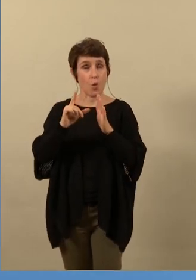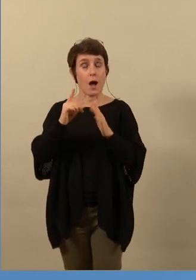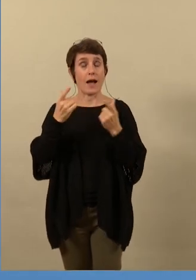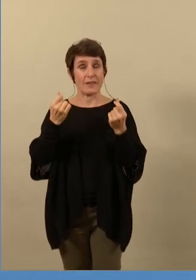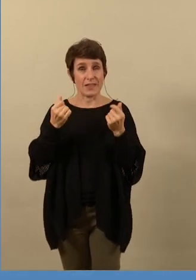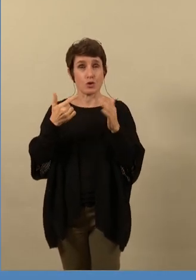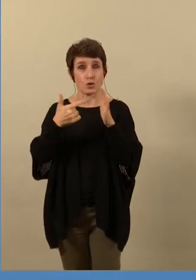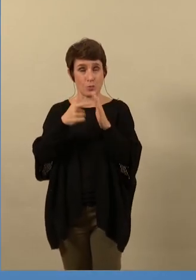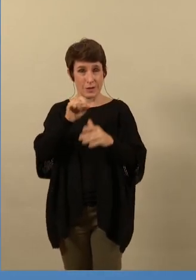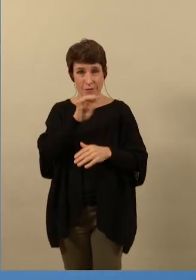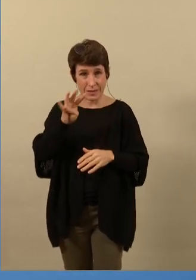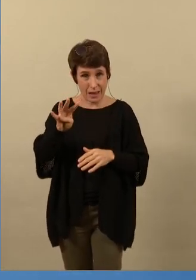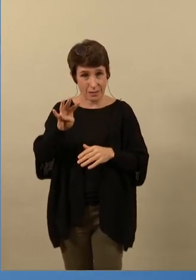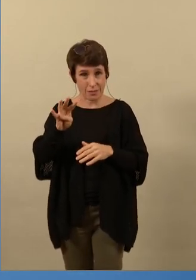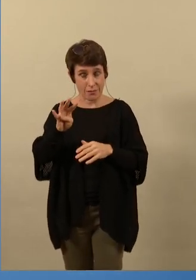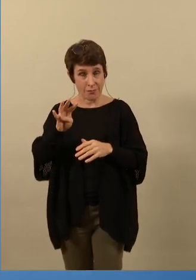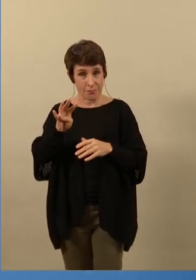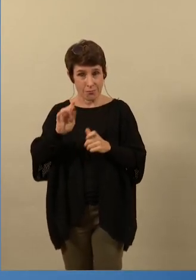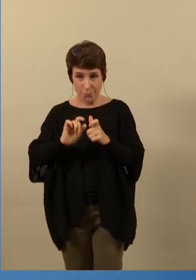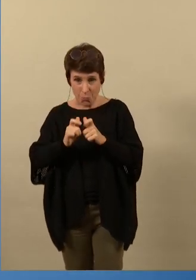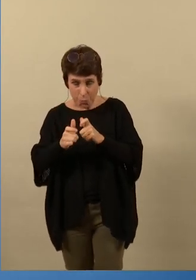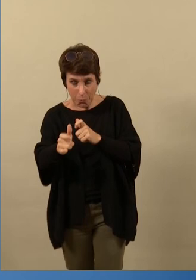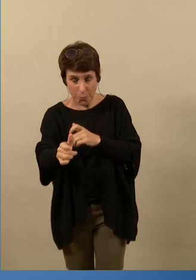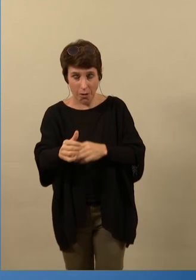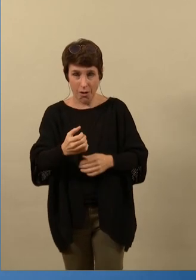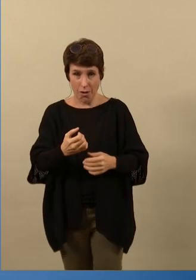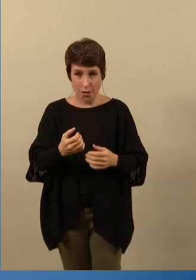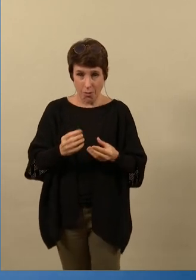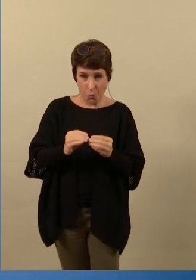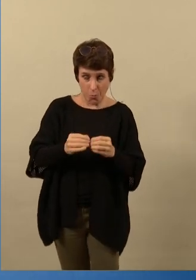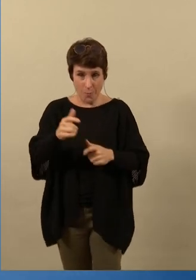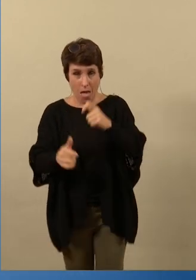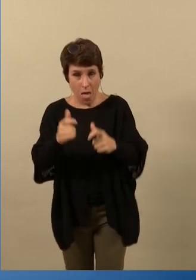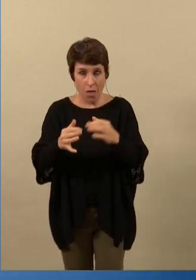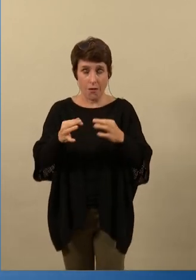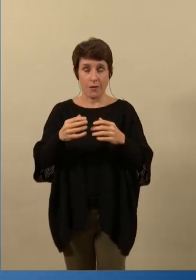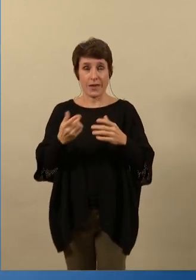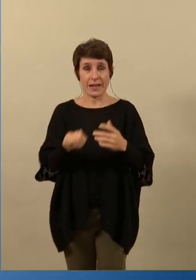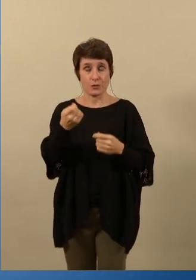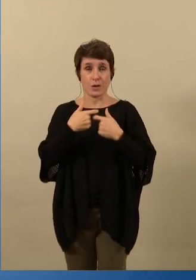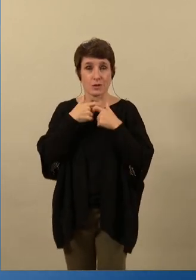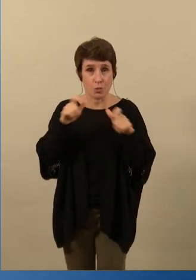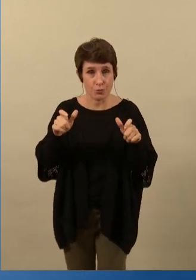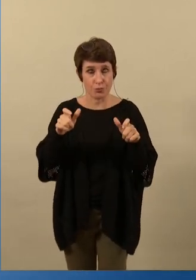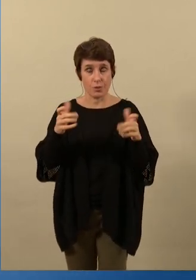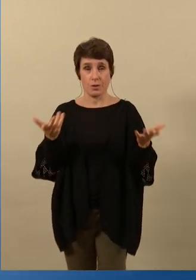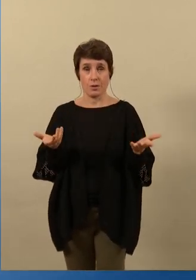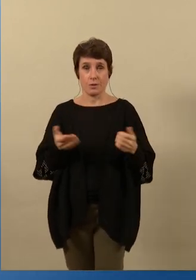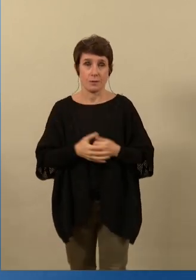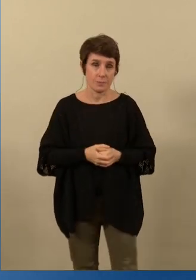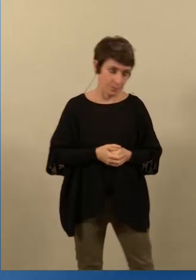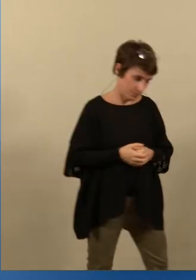porte cependant atteint atteinte à cet accès universel à l'éducation fur de lutte contre les déterminisme